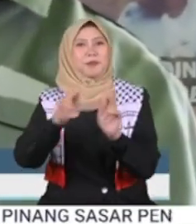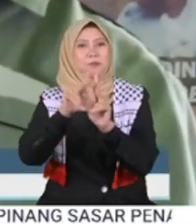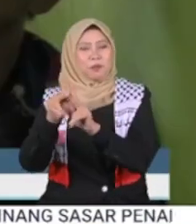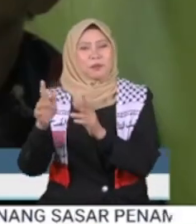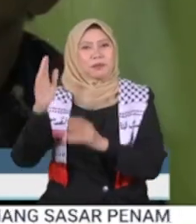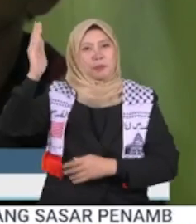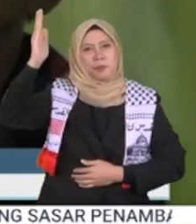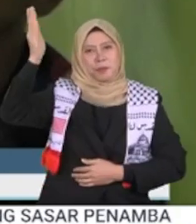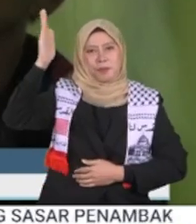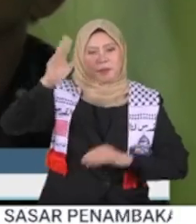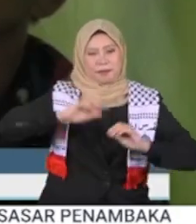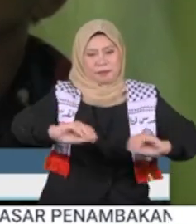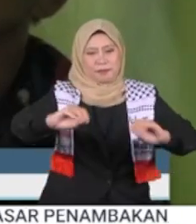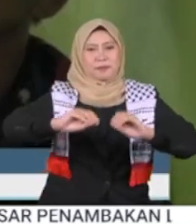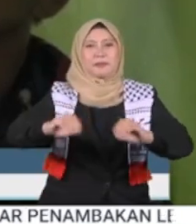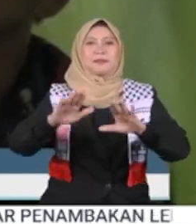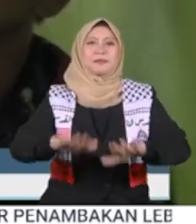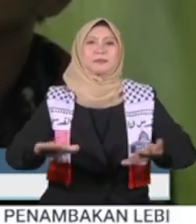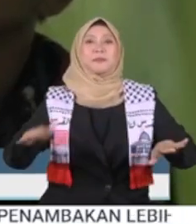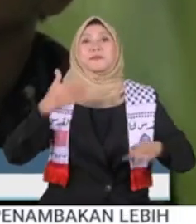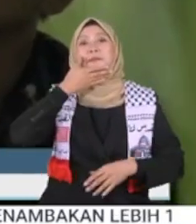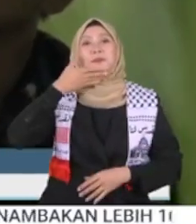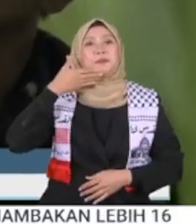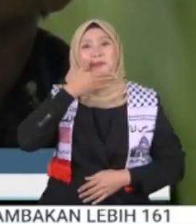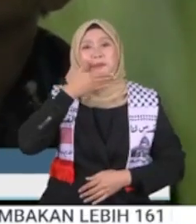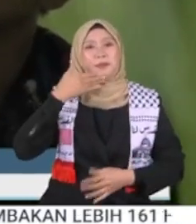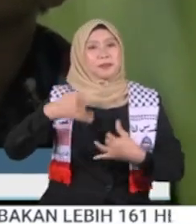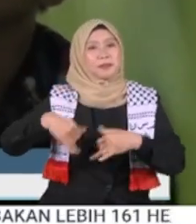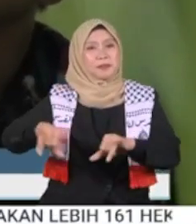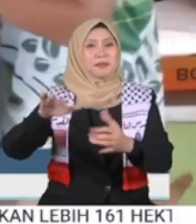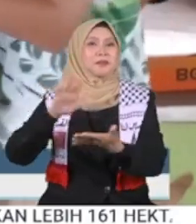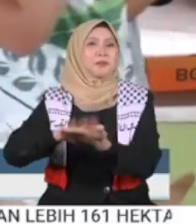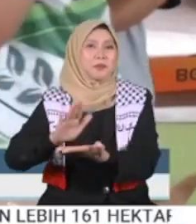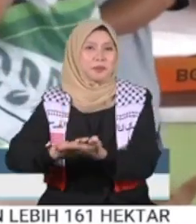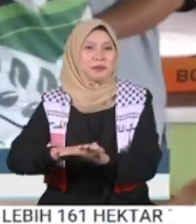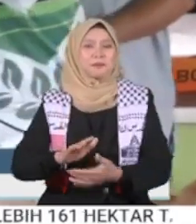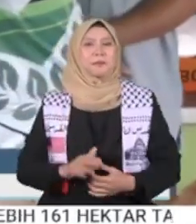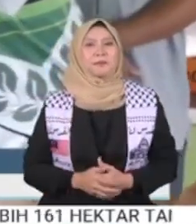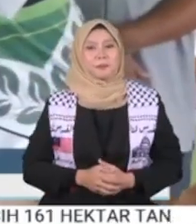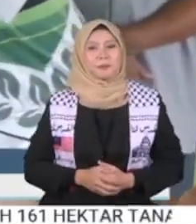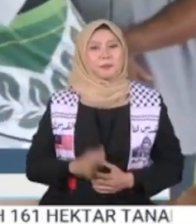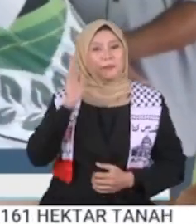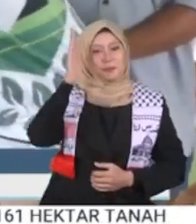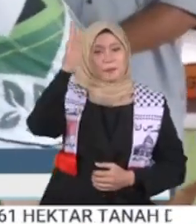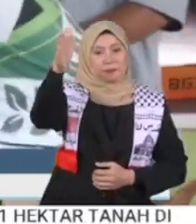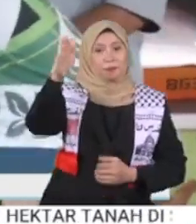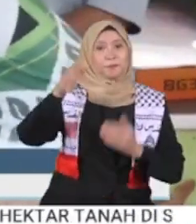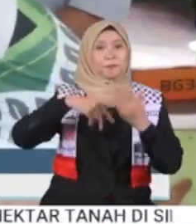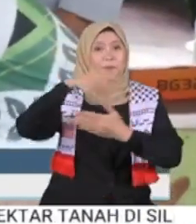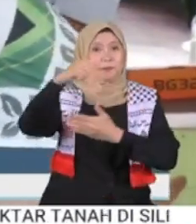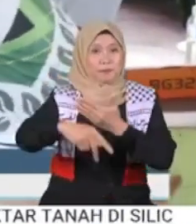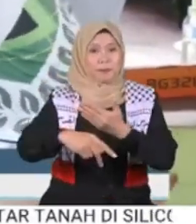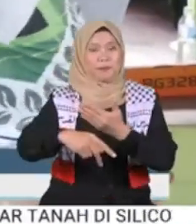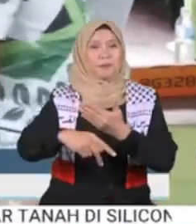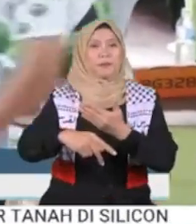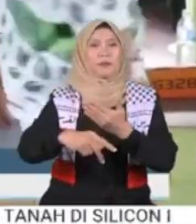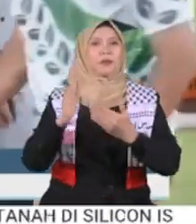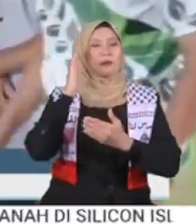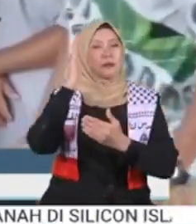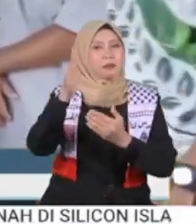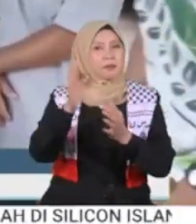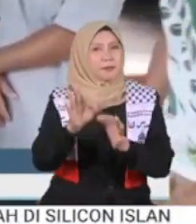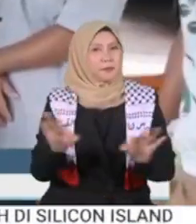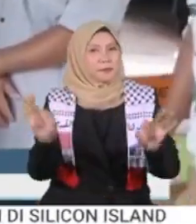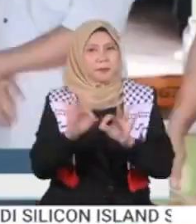tunjuk ajar kepada anak-anak muda yang masih di bangku sekolah akan datang Kami punya program Kami lebih